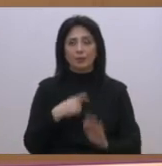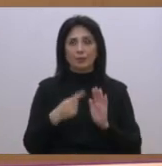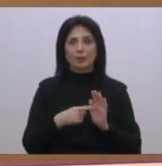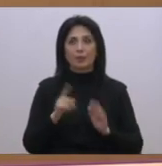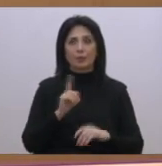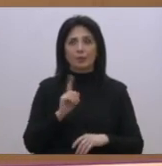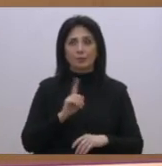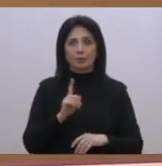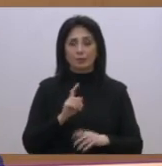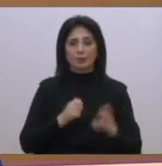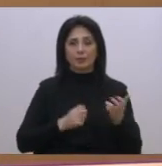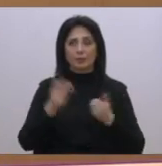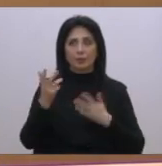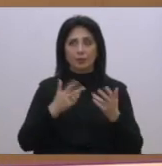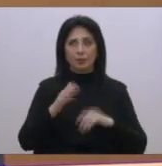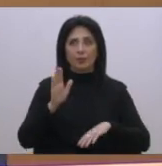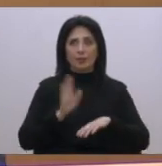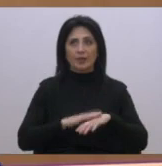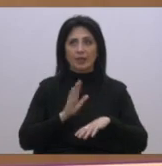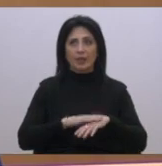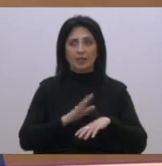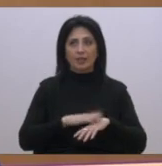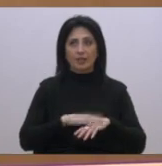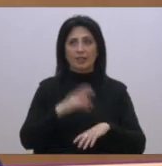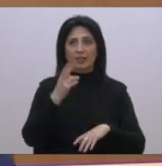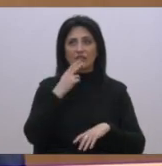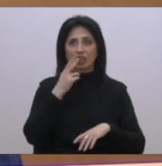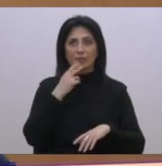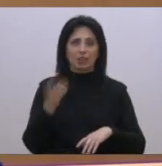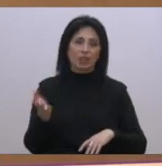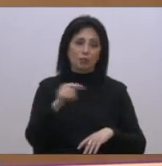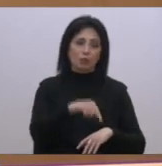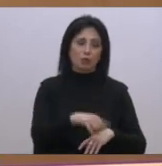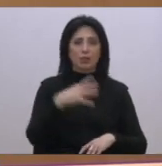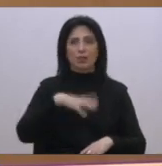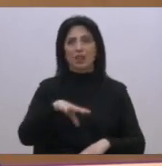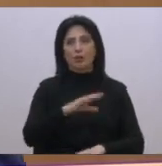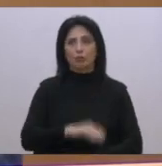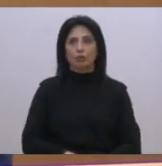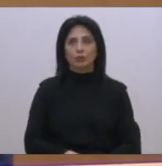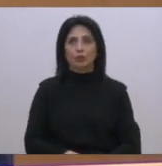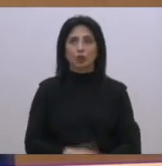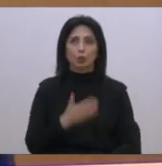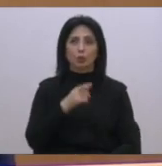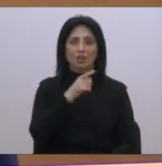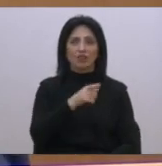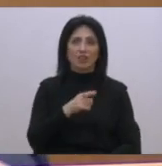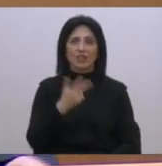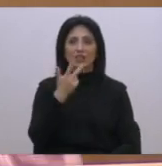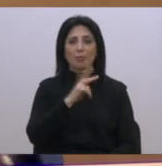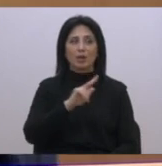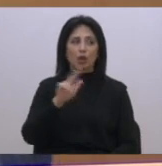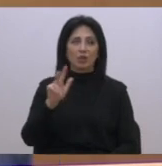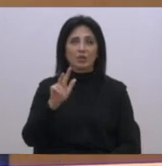რა რაოდენობის კონტრაბანდული სიგარეტი შემოდის საქართველოში? თუ კი თქვენ 3